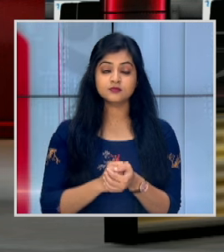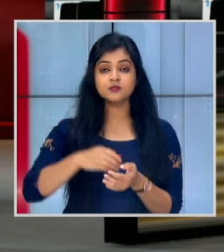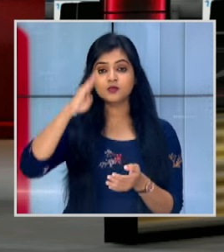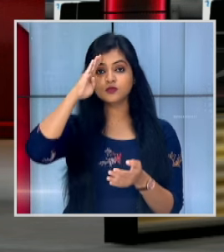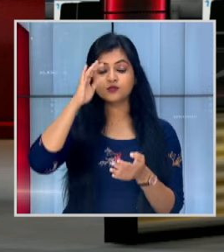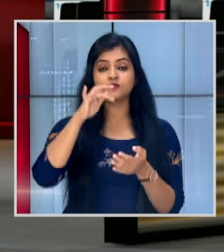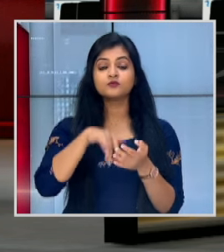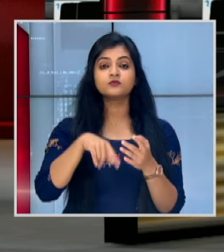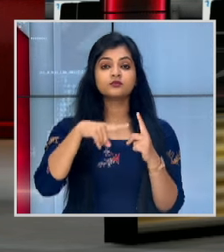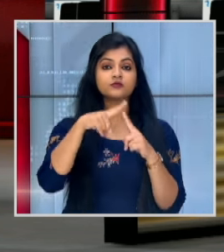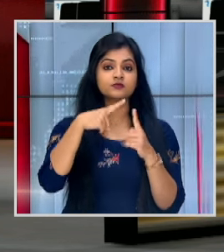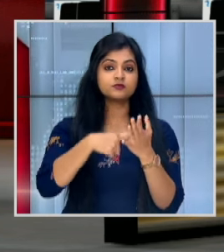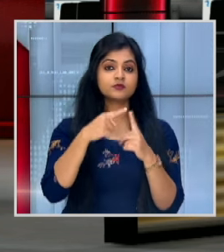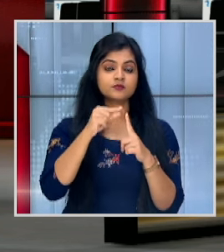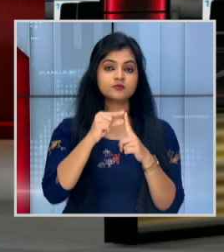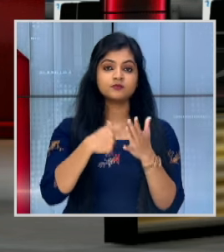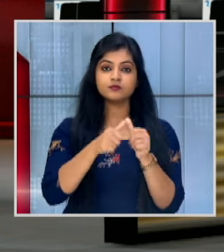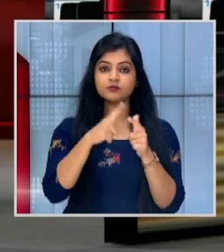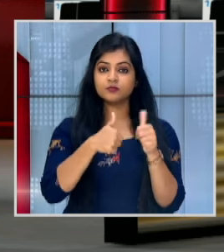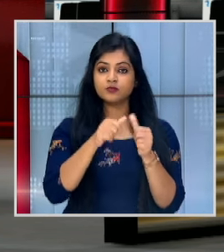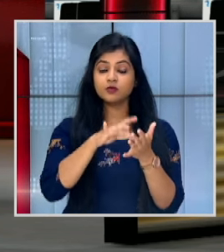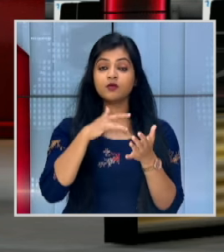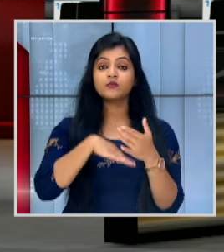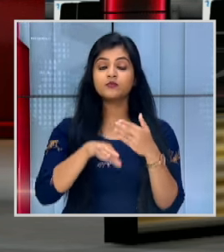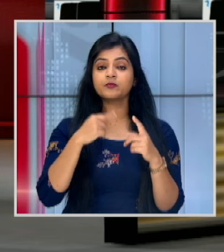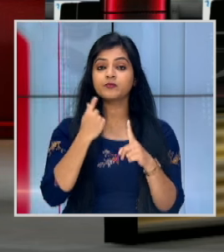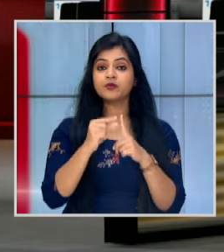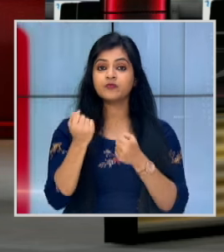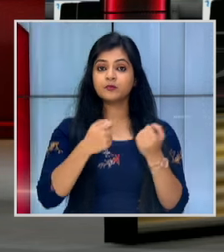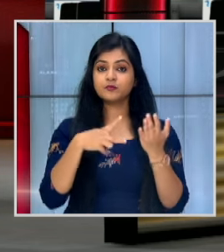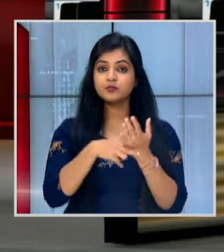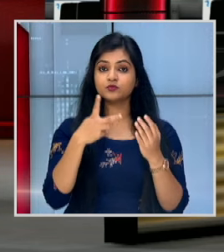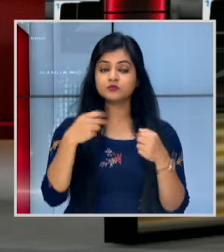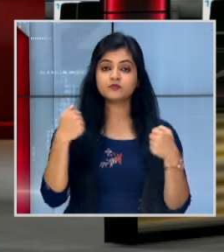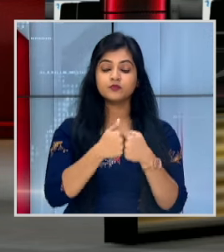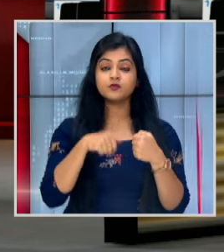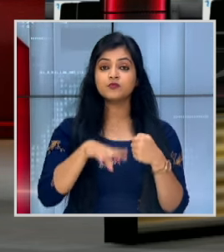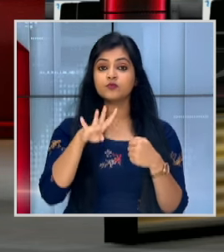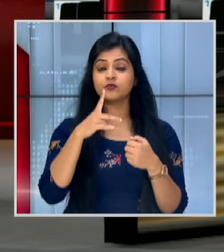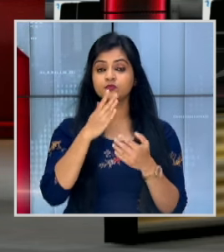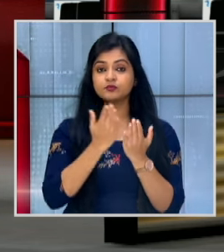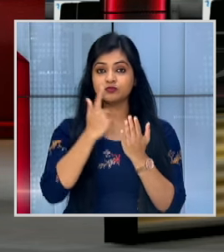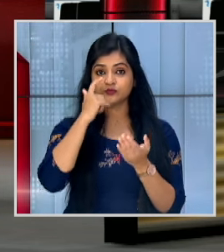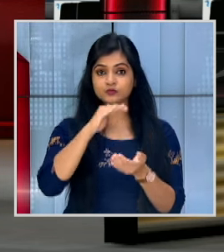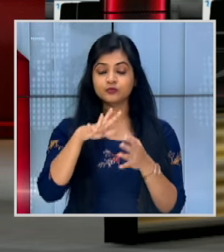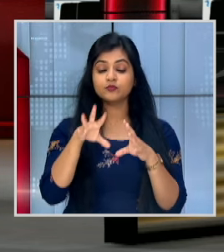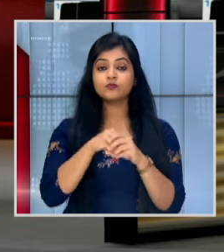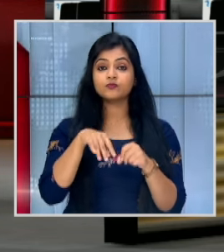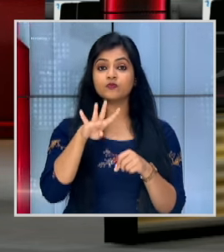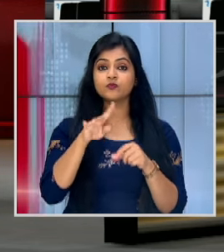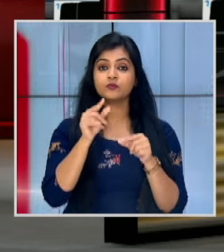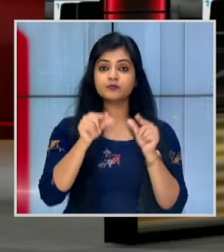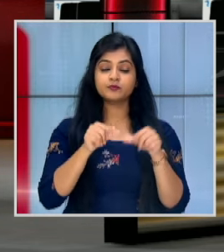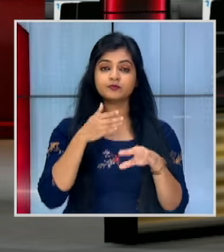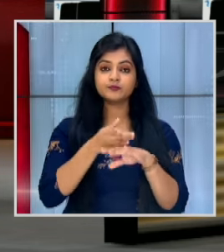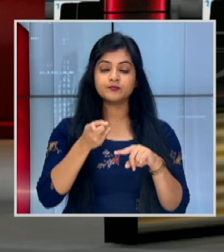തൃശൂർ തൃപ്രയാറിൽ സ്വകാര്യ ബസ്സുകൾ കൂട്ടിയിടിച്ച അപകടം. 2 വിദ്യാർത്ഥികൾ ഉൾപ്പെടെ 4 യാത്രക്കാർക്ക് പരിക്കേറ്റു. തൃപ്രയാർ തൃശൂർ റൂട്ടിലോടുന്ന